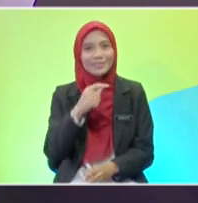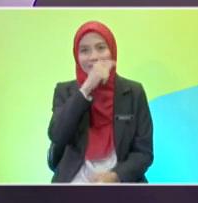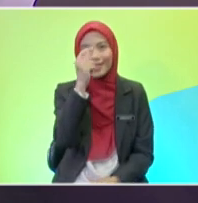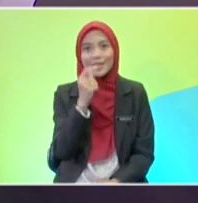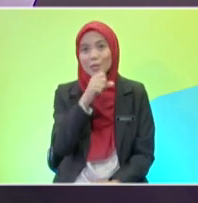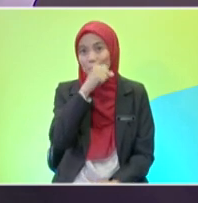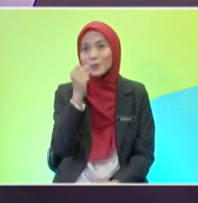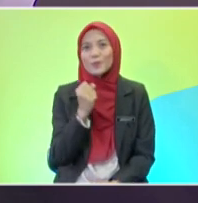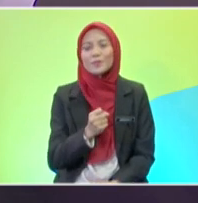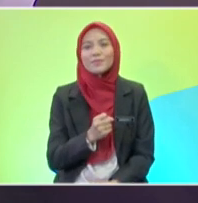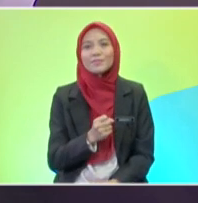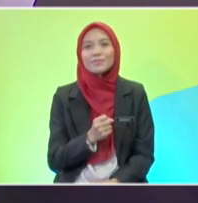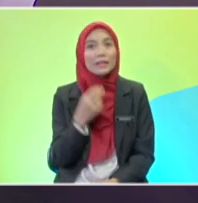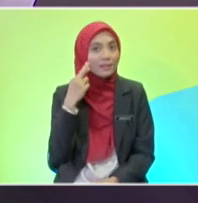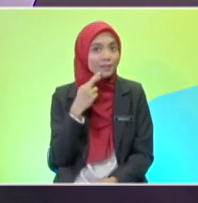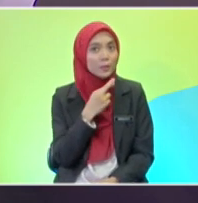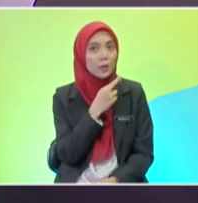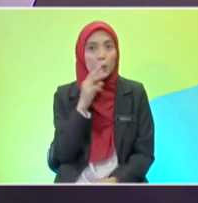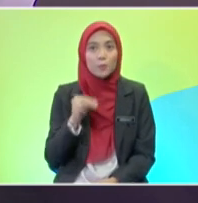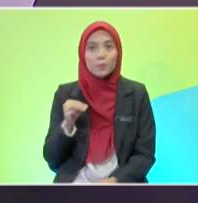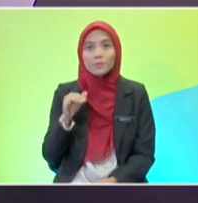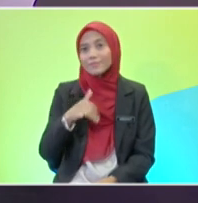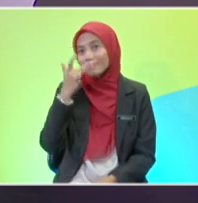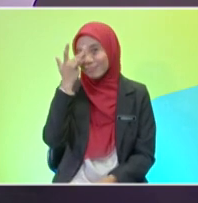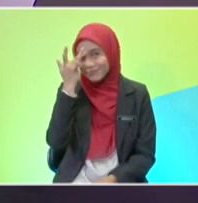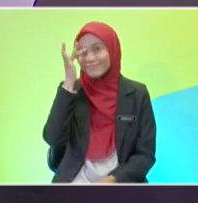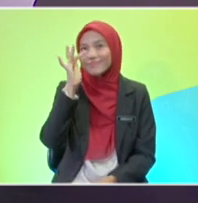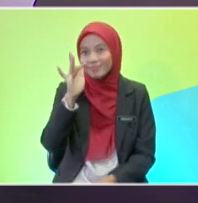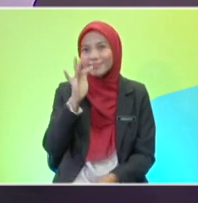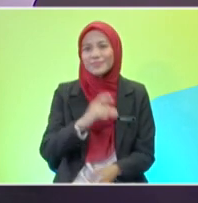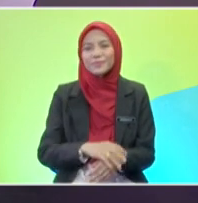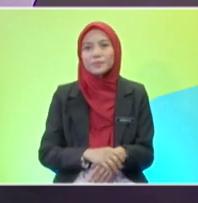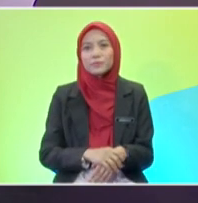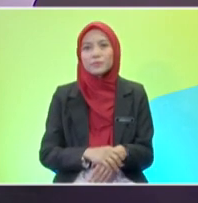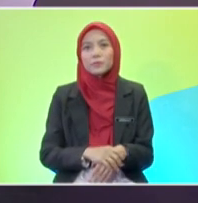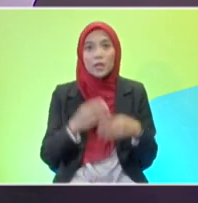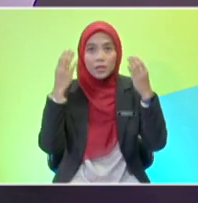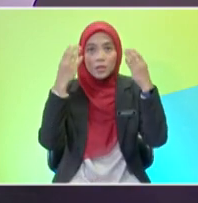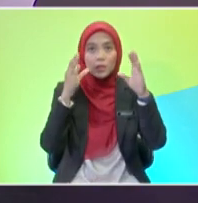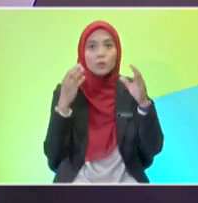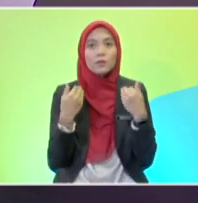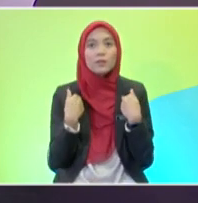murid yang sangat bijak pada hari ini di sebelah Ria Cuci wajah